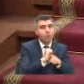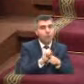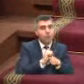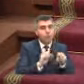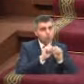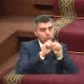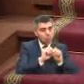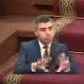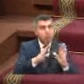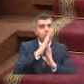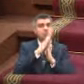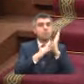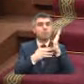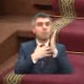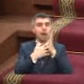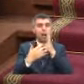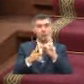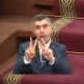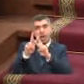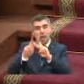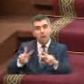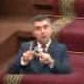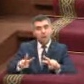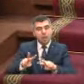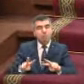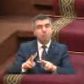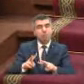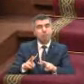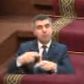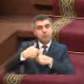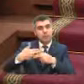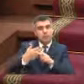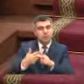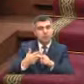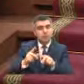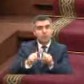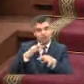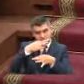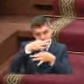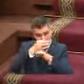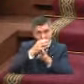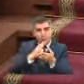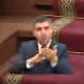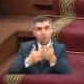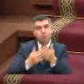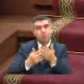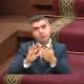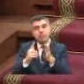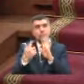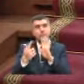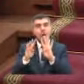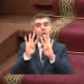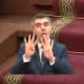برنامج ديال البحث يعني العلمي اللي عطانا اصناف، عطانا 7 ولا 8 ديال الاصناف